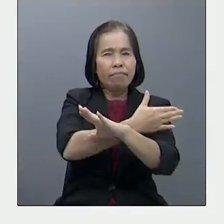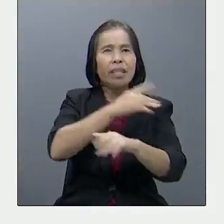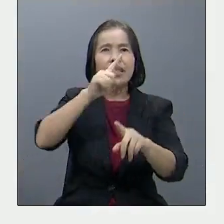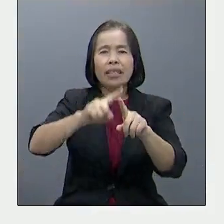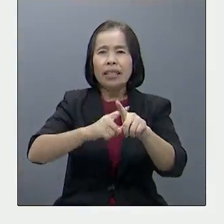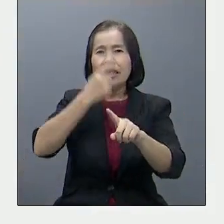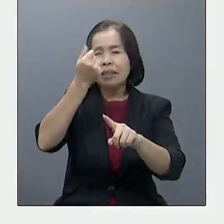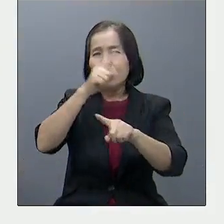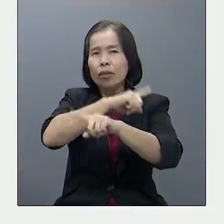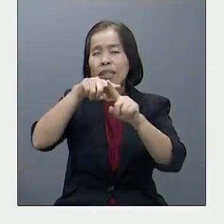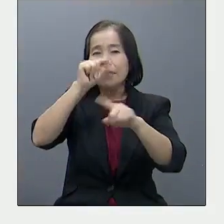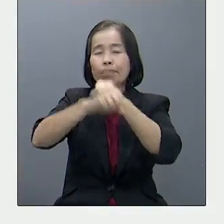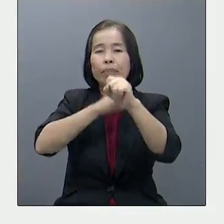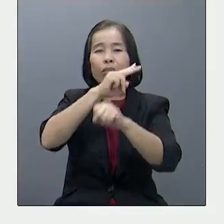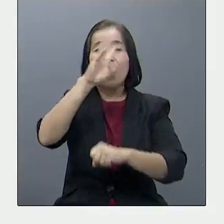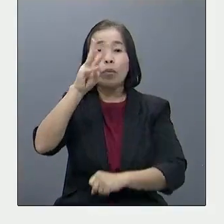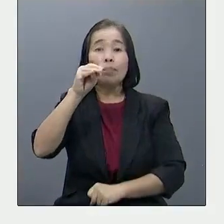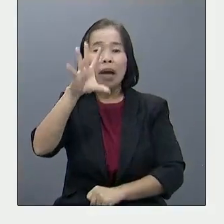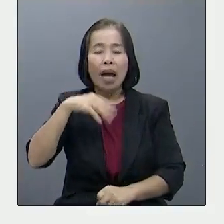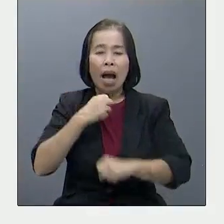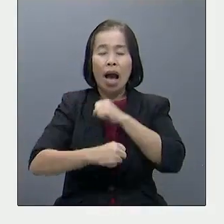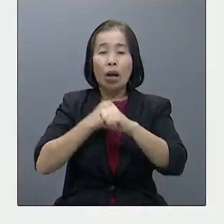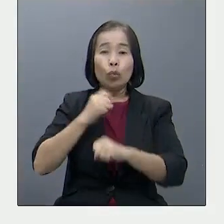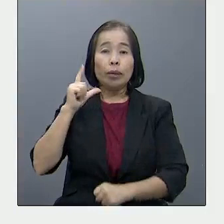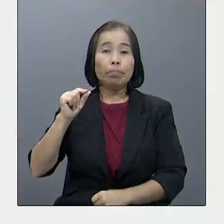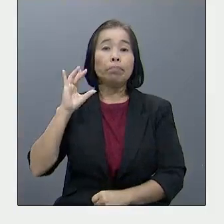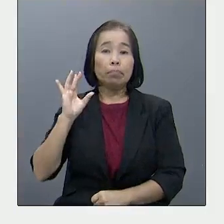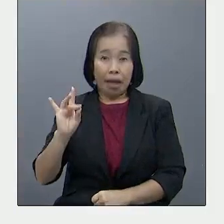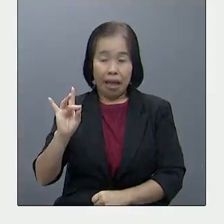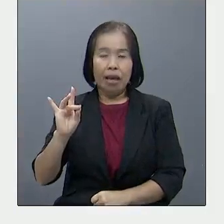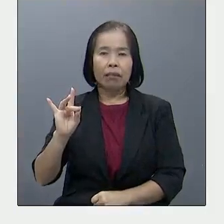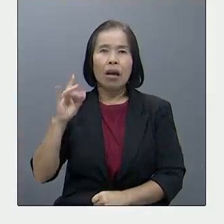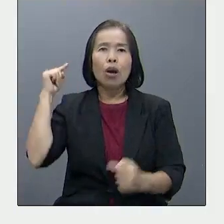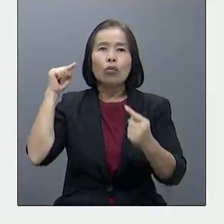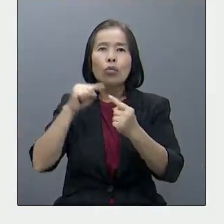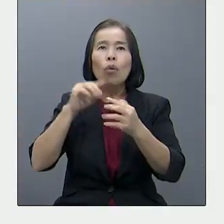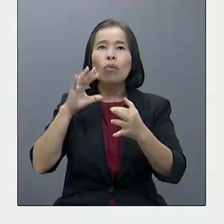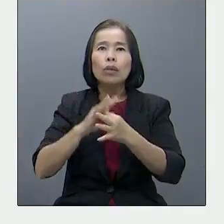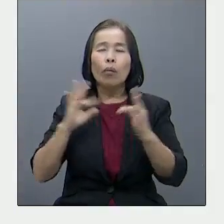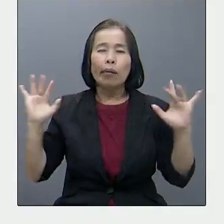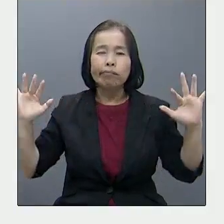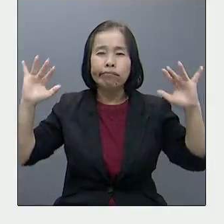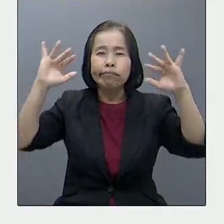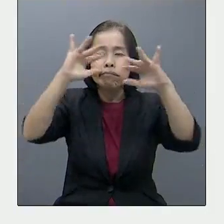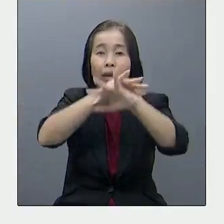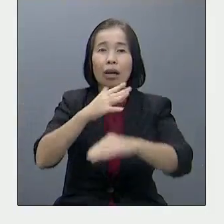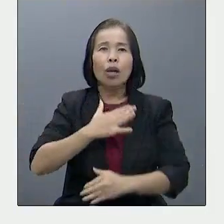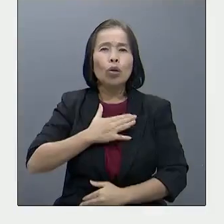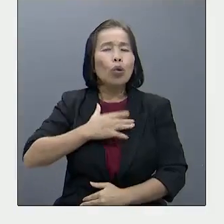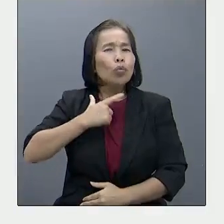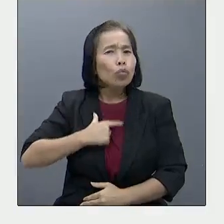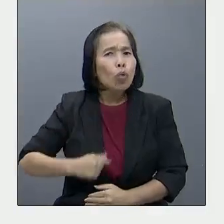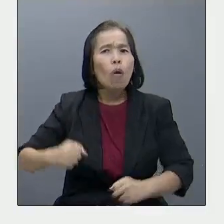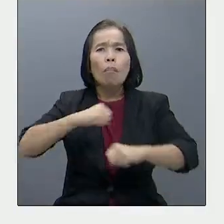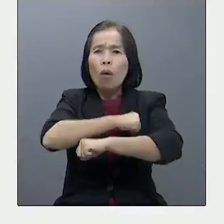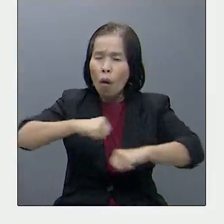น 2,565 ในวัย 28 ปีค่ะเป็นชววิกฤษุนพิศปกครุมเมืองเขาเป็นคนทชอบออกกลงกาย